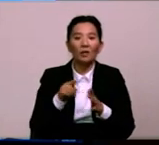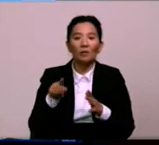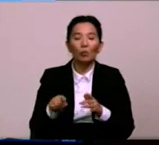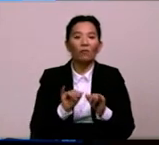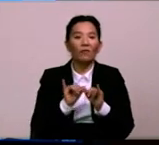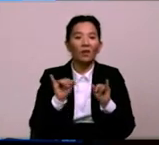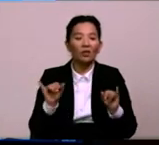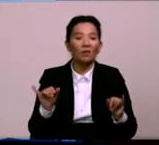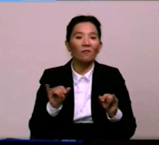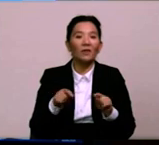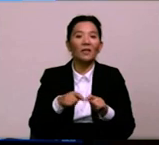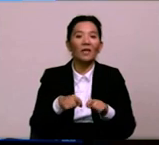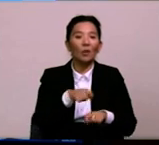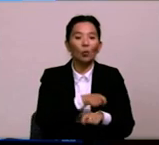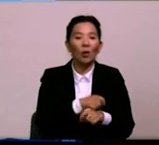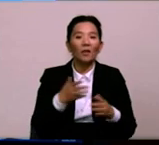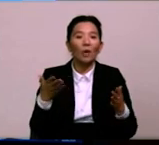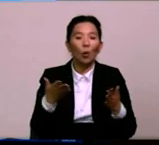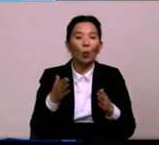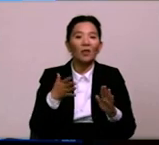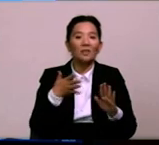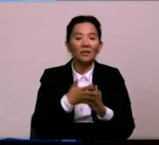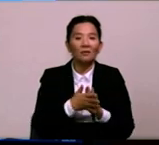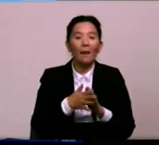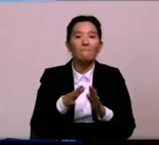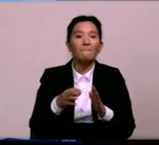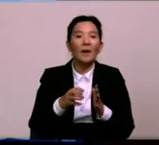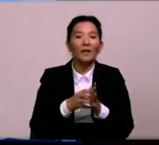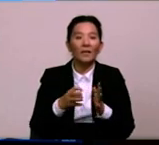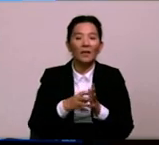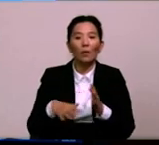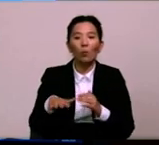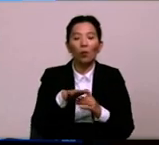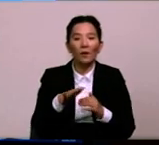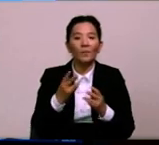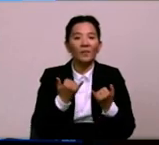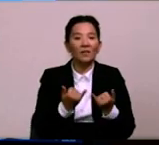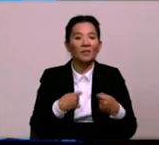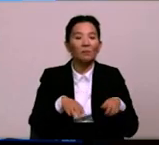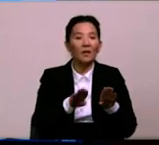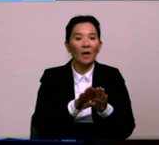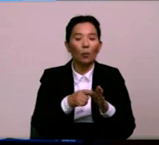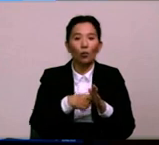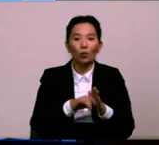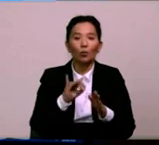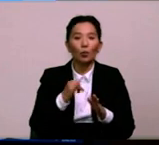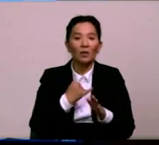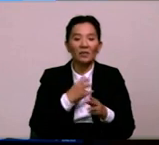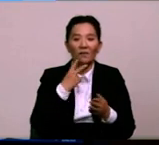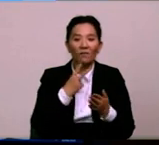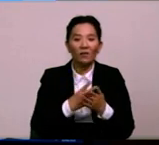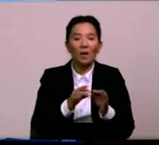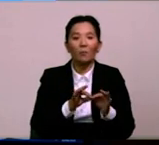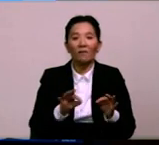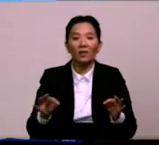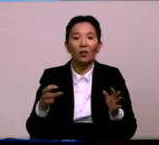увеличили длину, на которой действует магнитное поле. Замыкаем ключ. И у нас видим, что проводник с